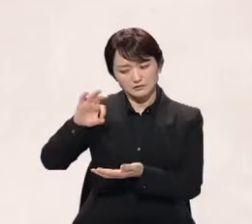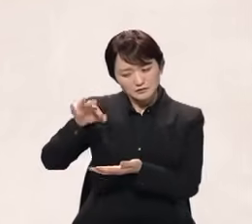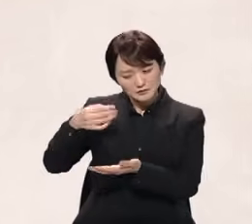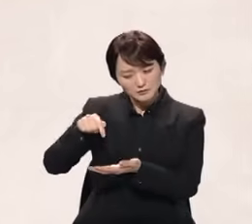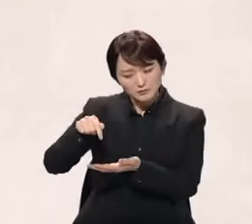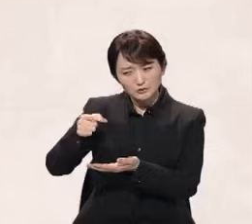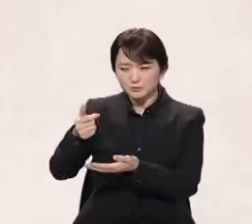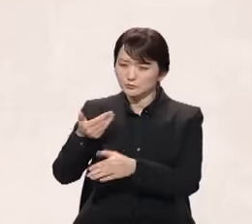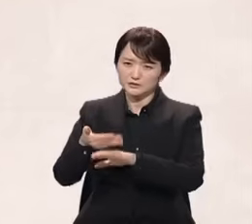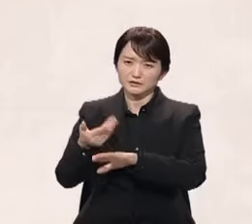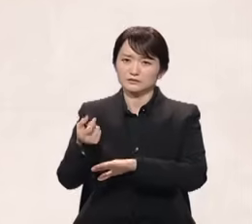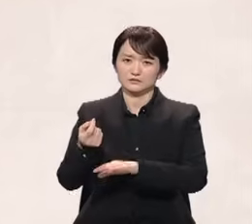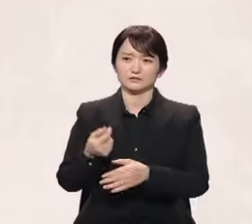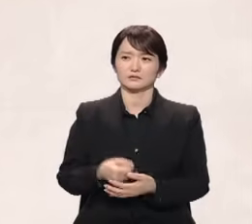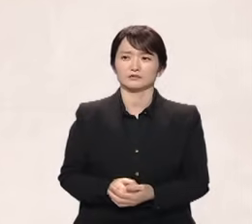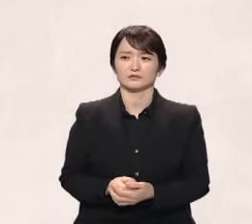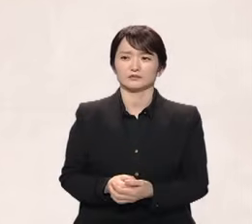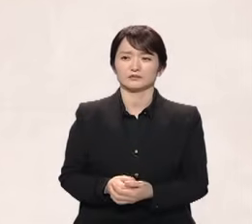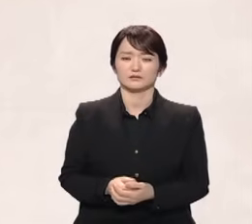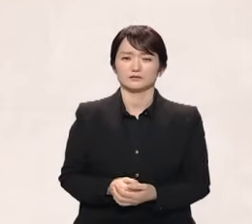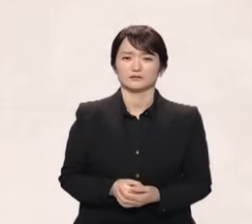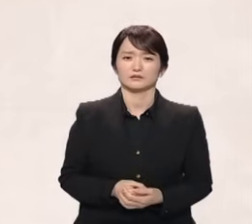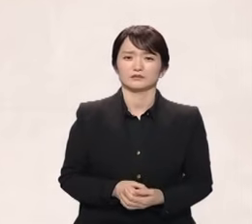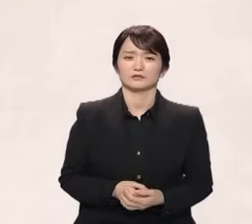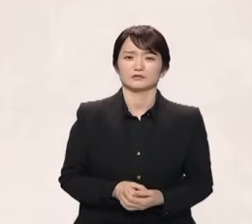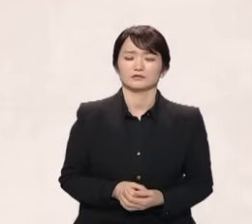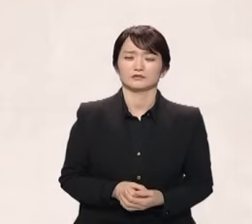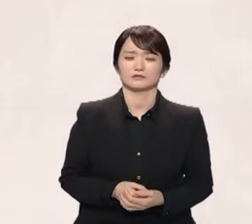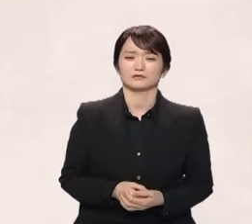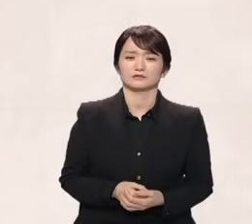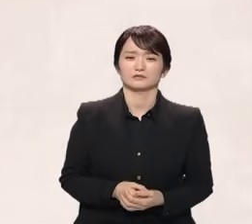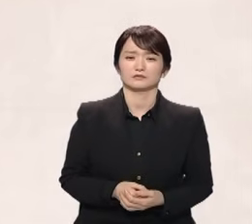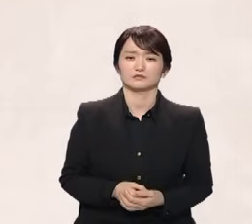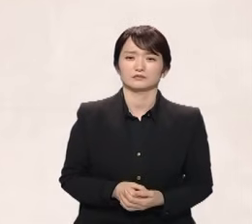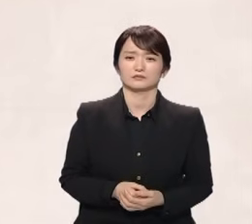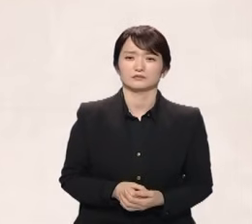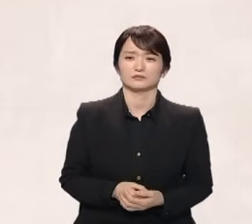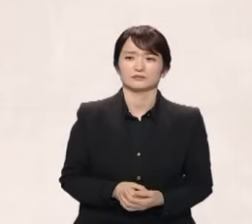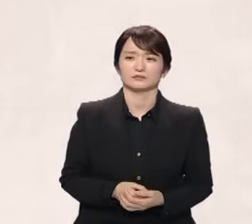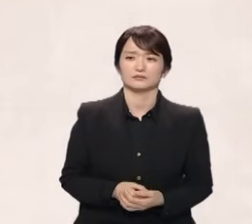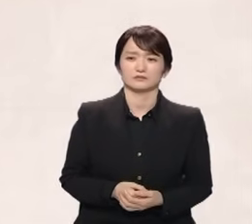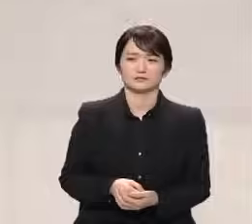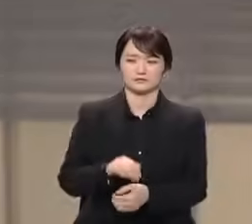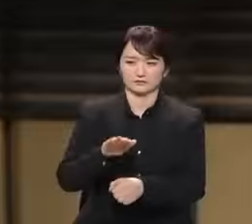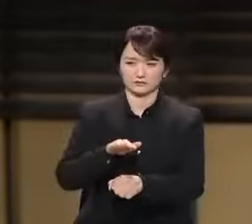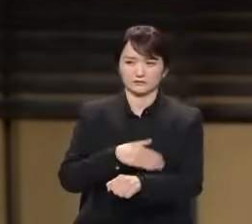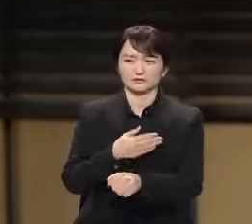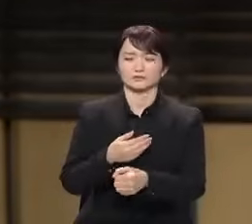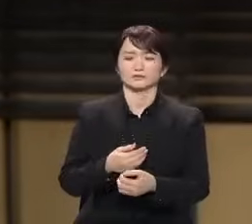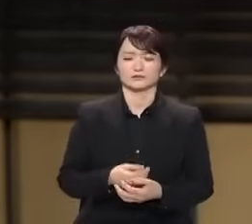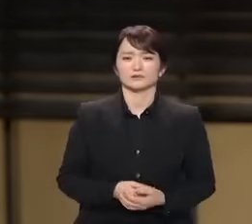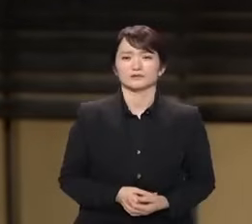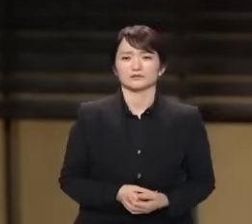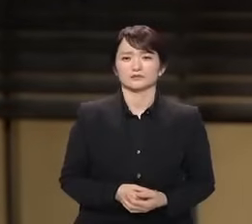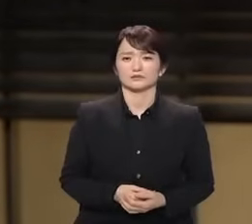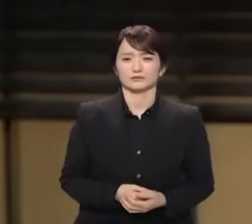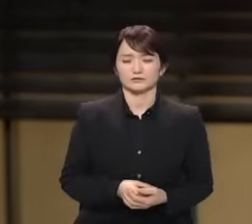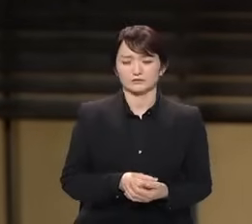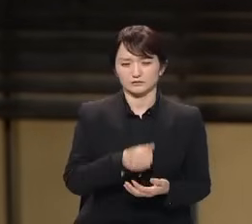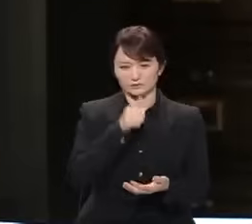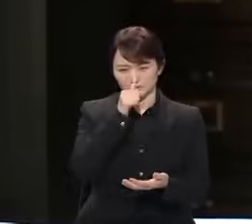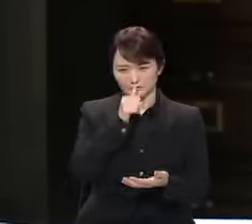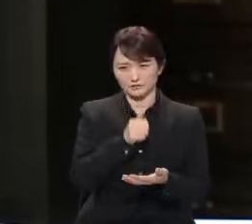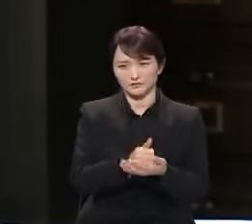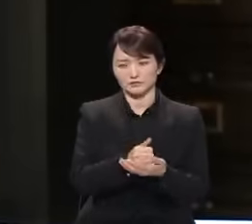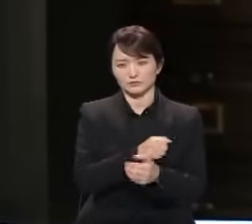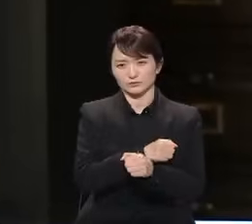것들은 조금 조심스럽게 얘기를 하고 있는데 어쨌든 잘못했고 속죄를 받겠다라고 얘기를 하고 있는 상황입니다.